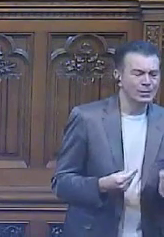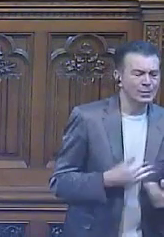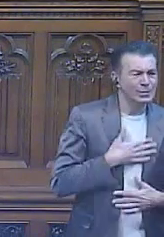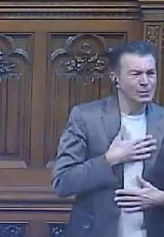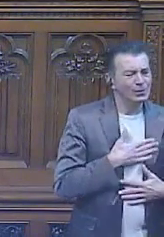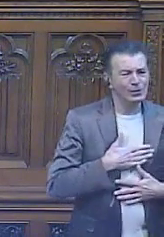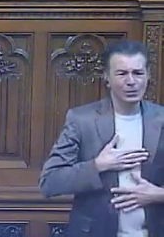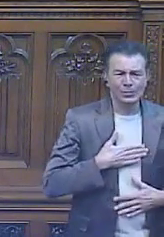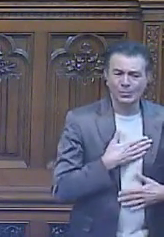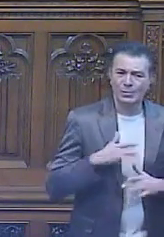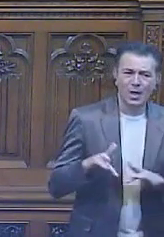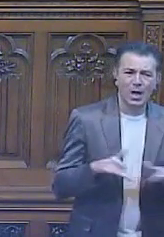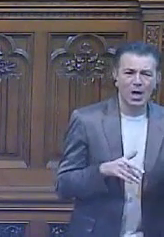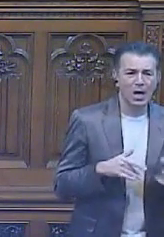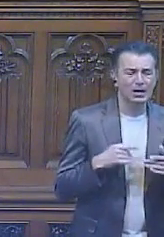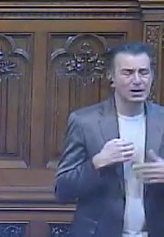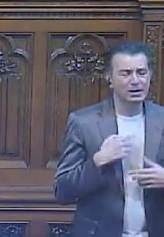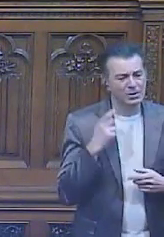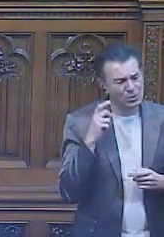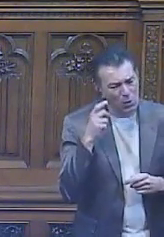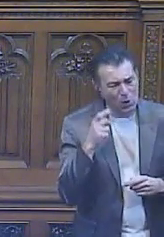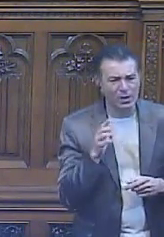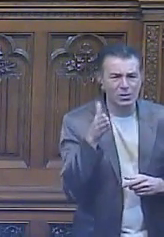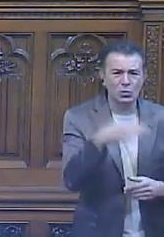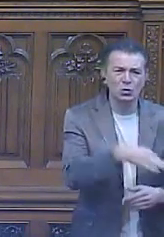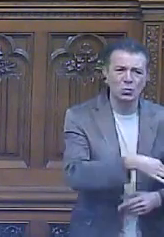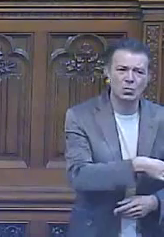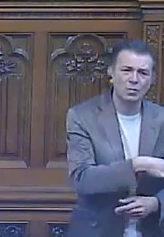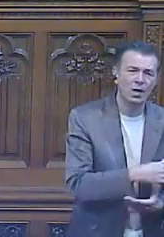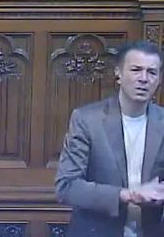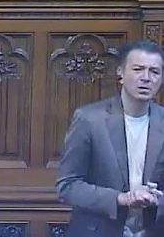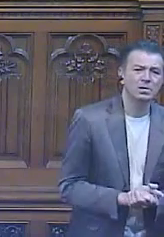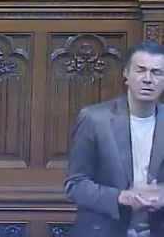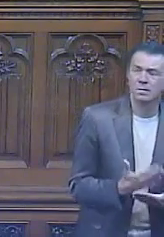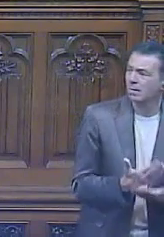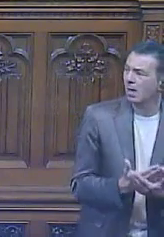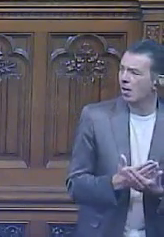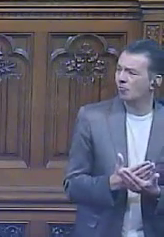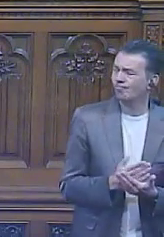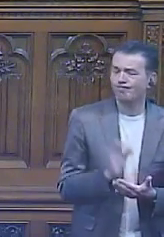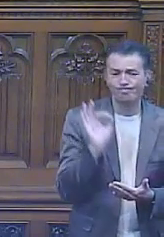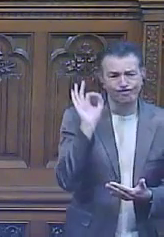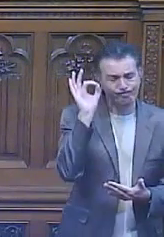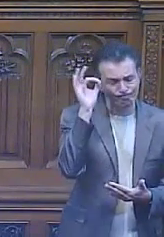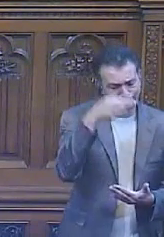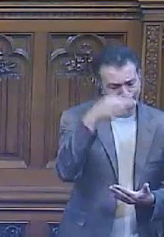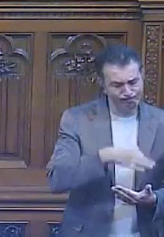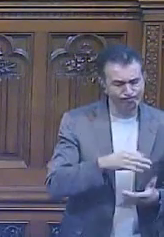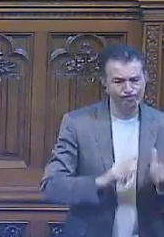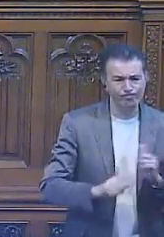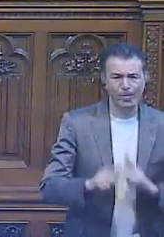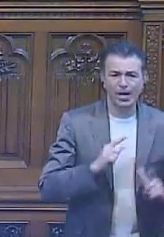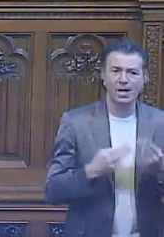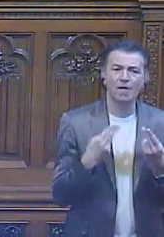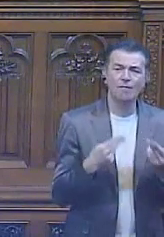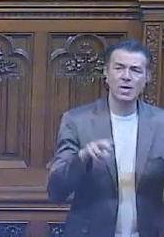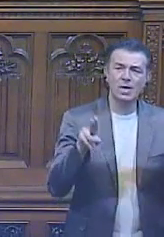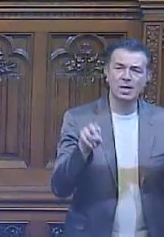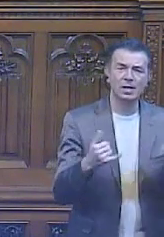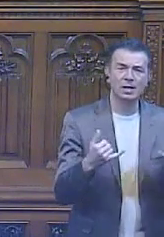vorhanden. Sorgen sind da, die Menschen haben Zukunftsängste und es ist umso bedauerlicher und traurig, dass zu diesem wichtigen